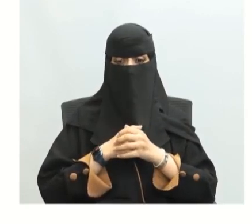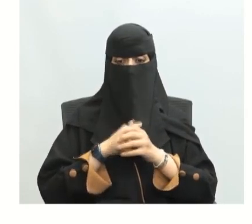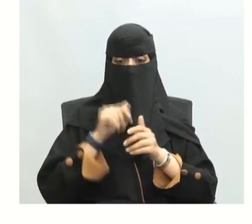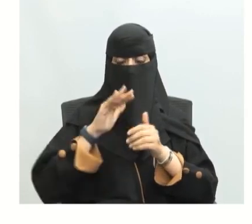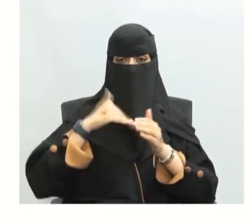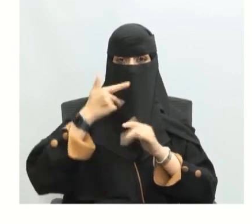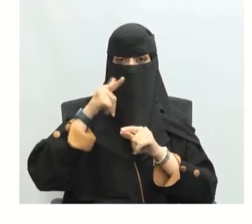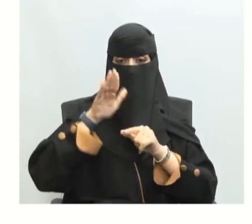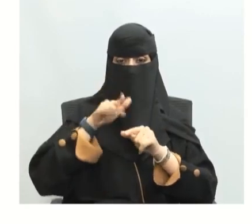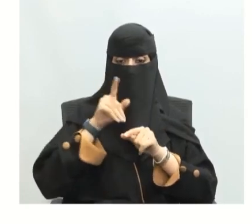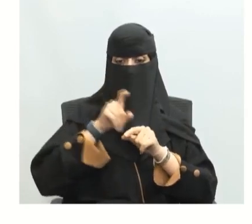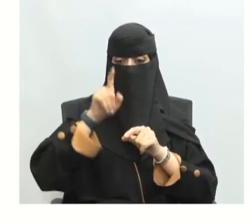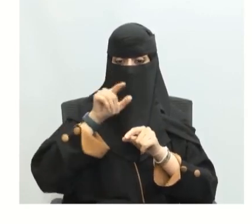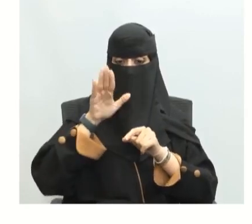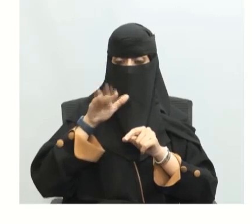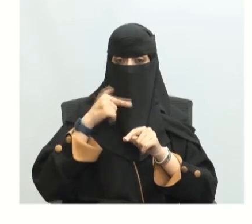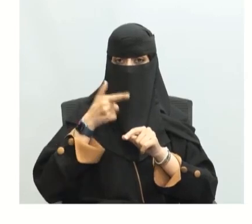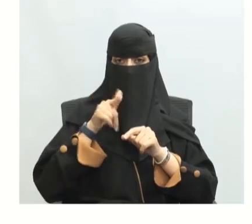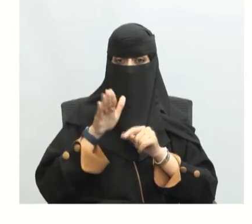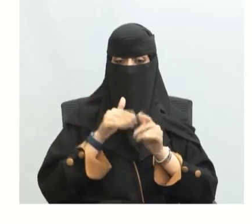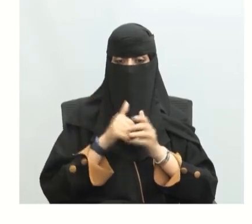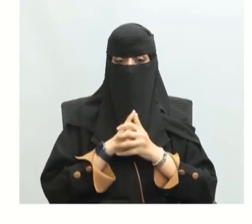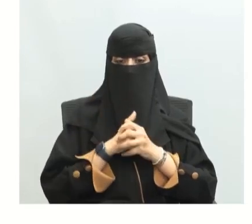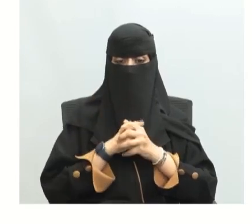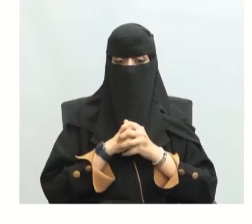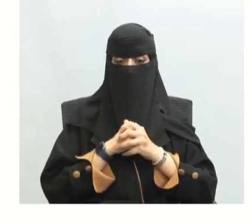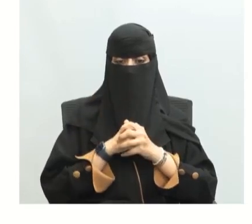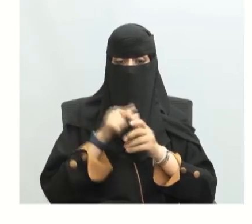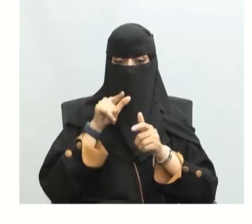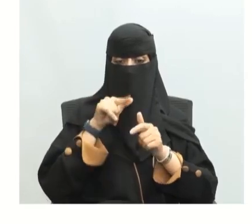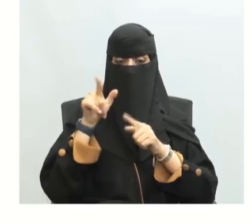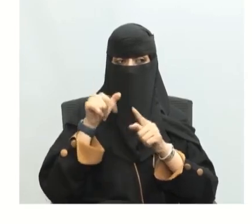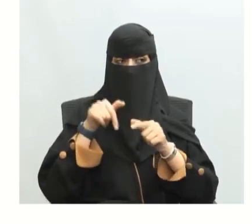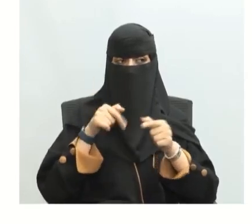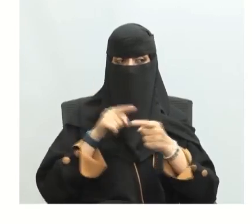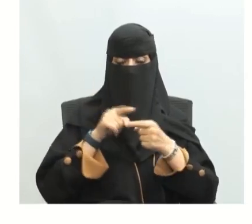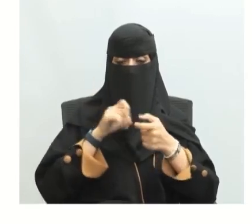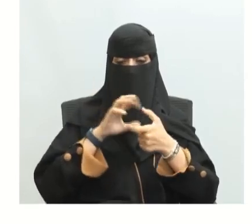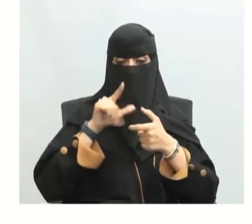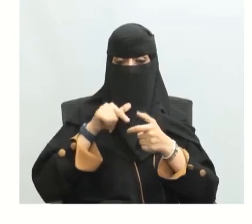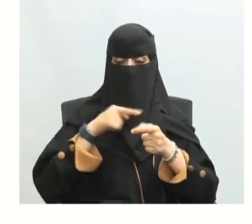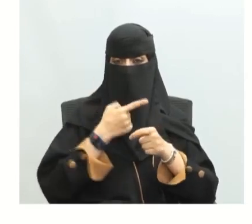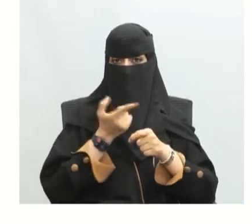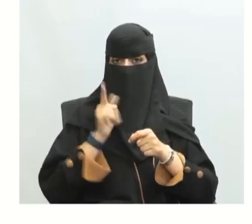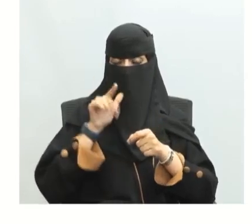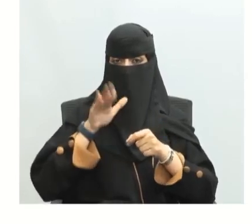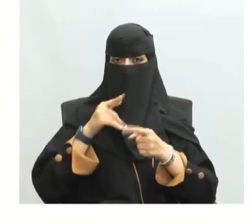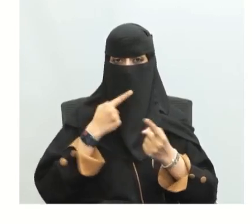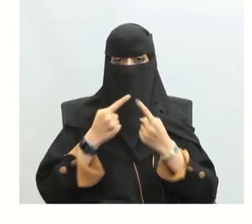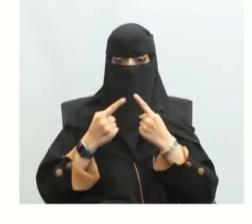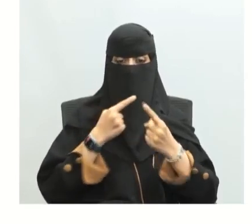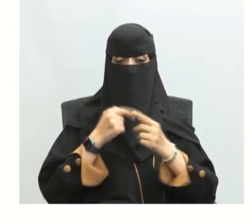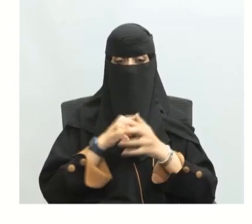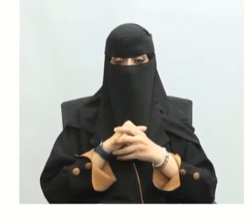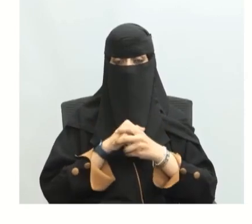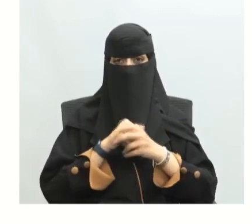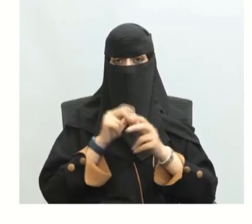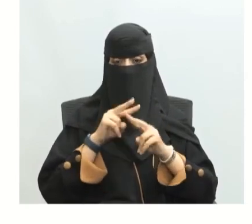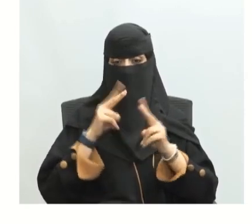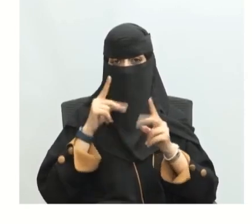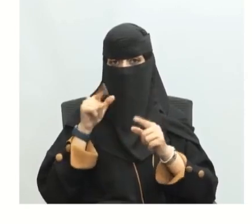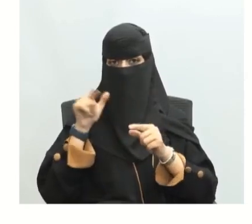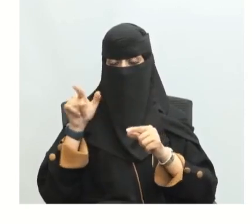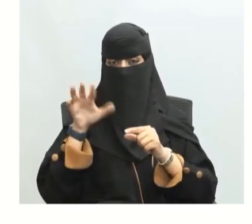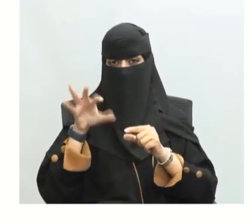عندما نسال او برايك ما تاثير الحوار في العلاقه بالاخرين لدي كلا منا رايه المختلف